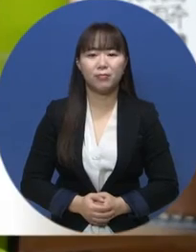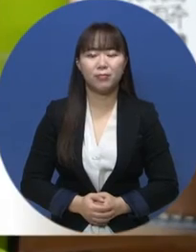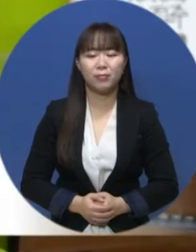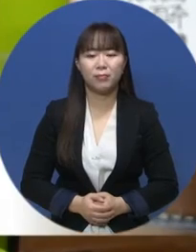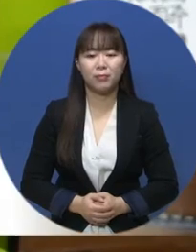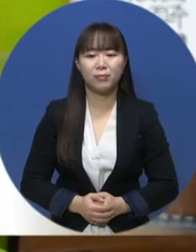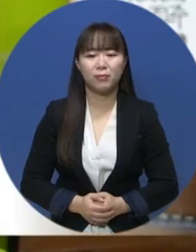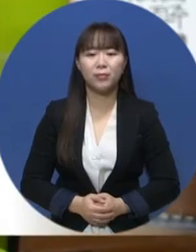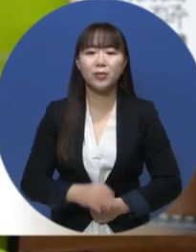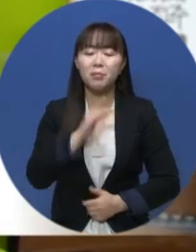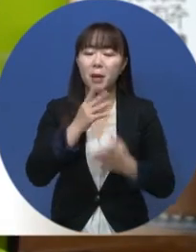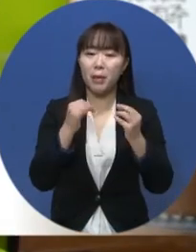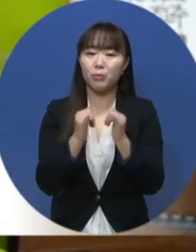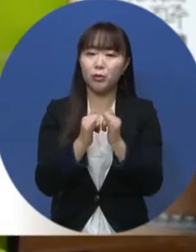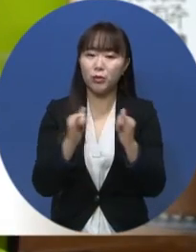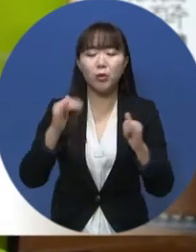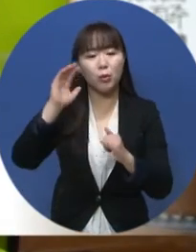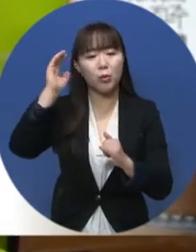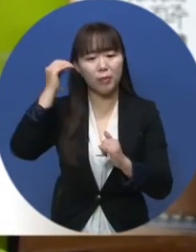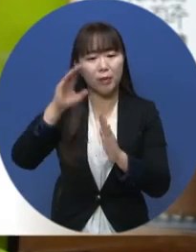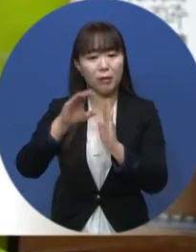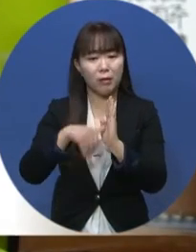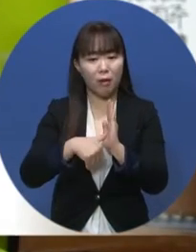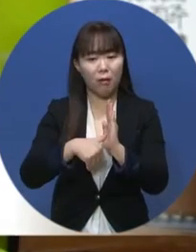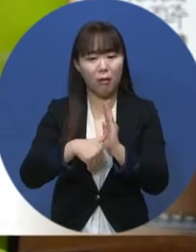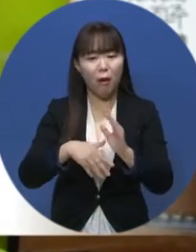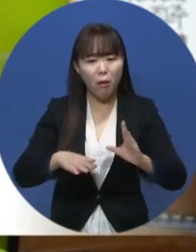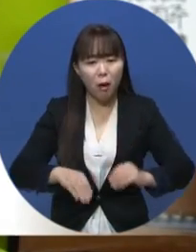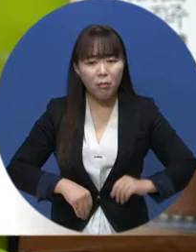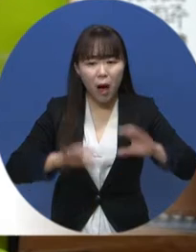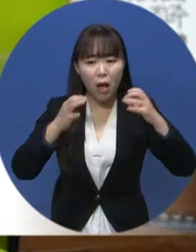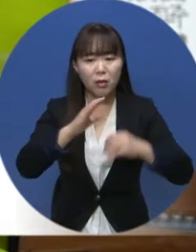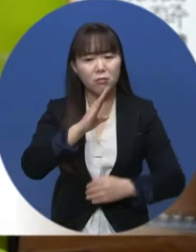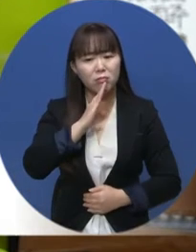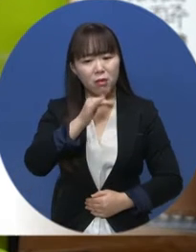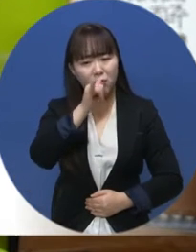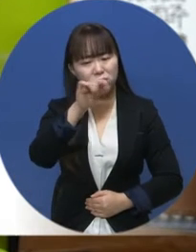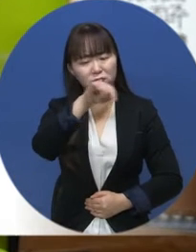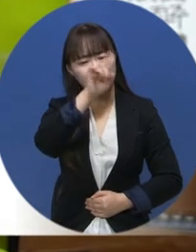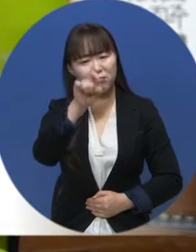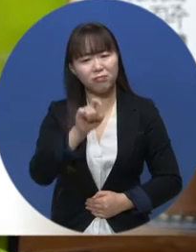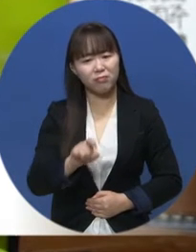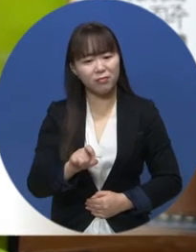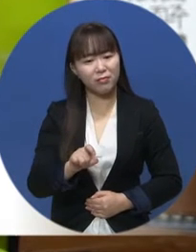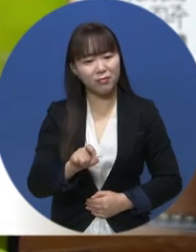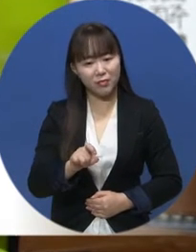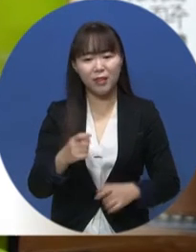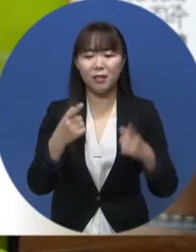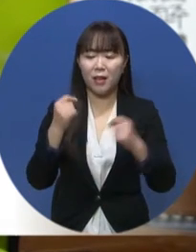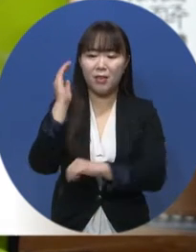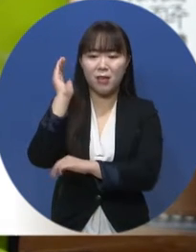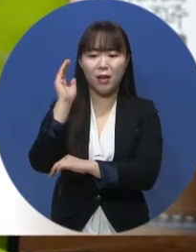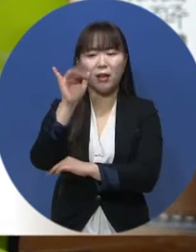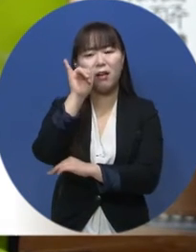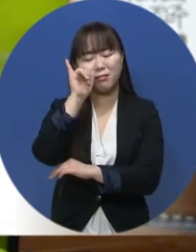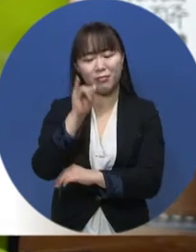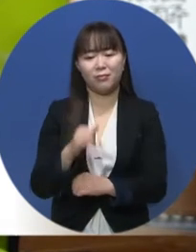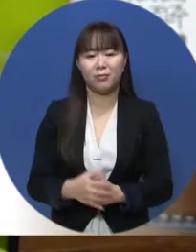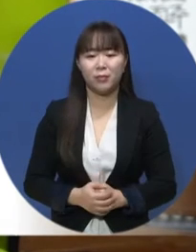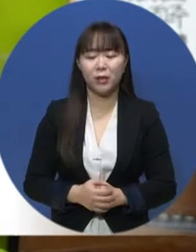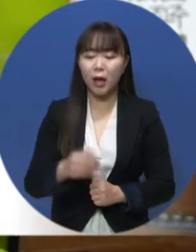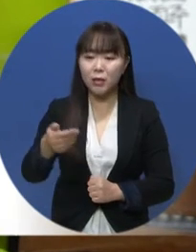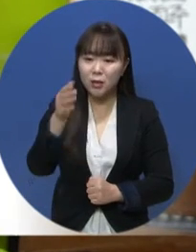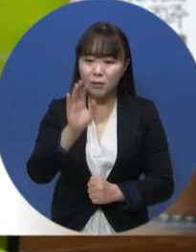어 많은 분들께서는 요즘에 대체 바꿈 는 아이들이 진짜 있는건지 이렇게 말씀들을 많이 하십니다